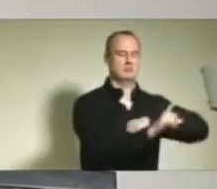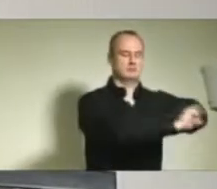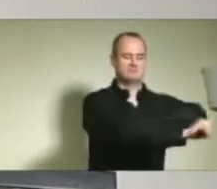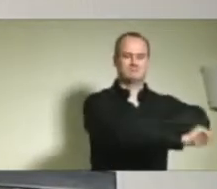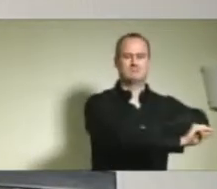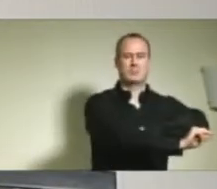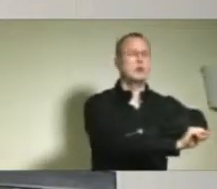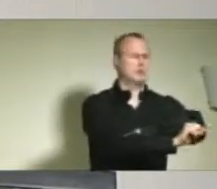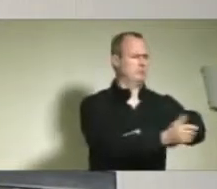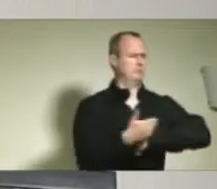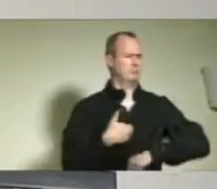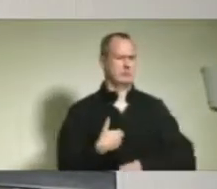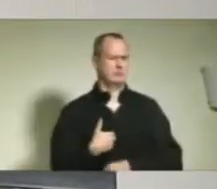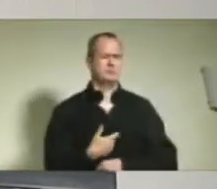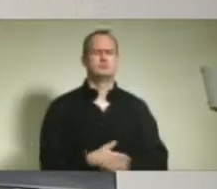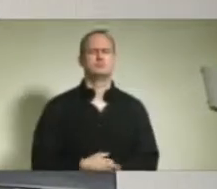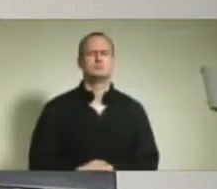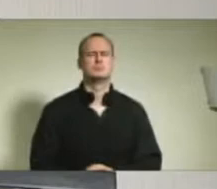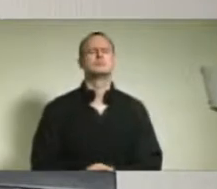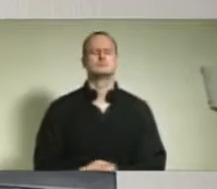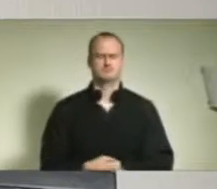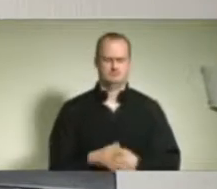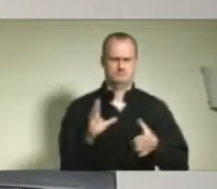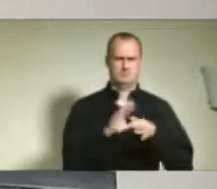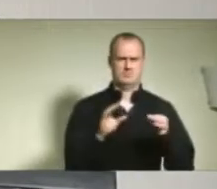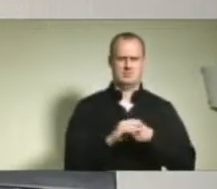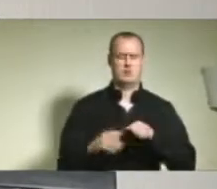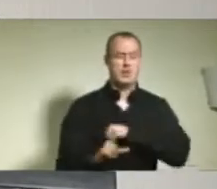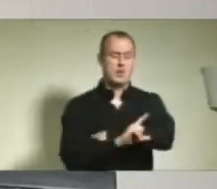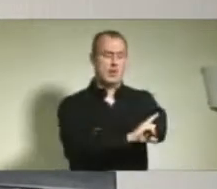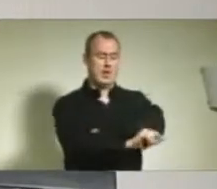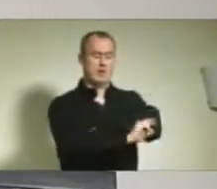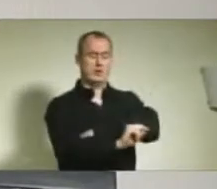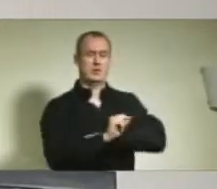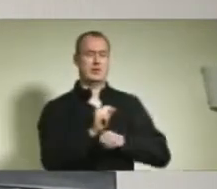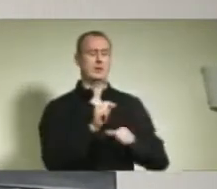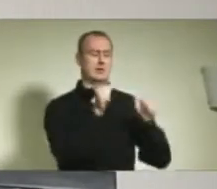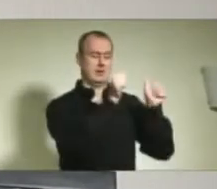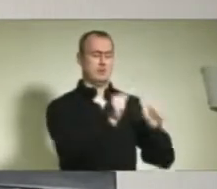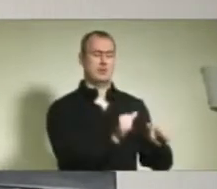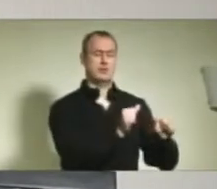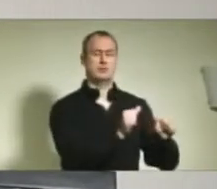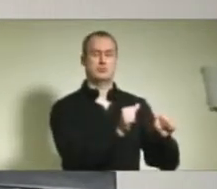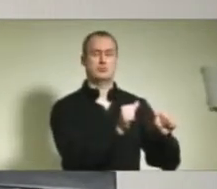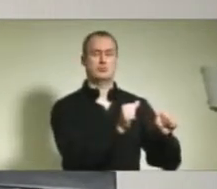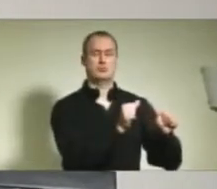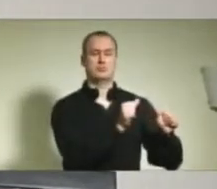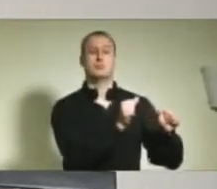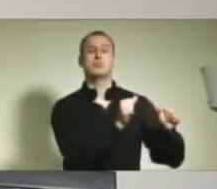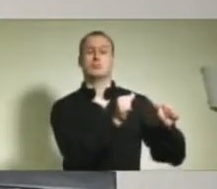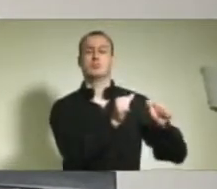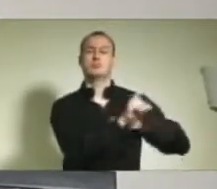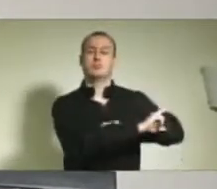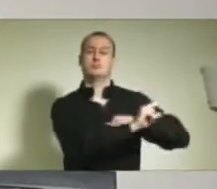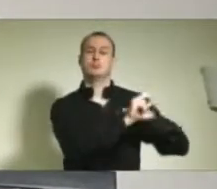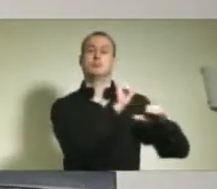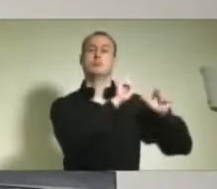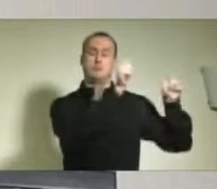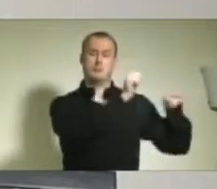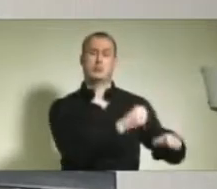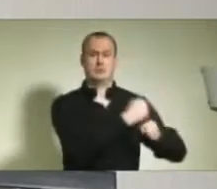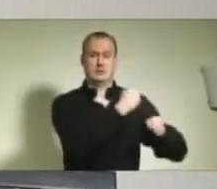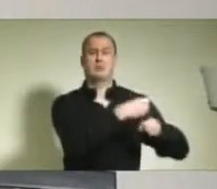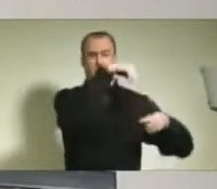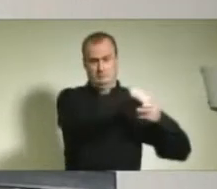personnels de la Poste, puisqu'on a perdu 80 000 emplois en 10 ans sur les 4 métiers,